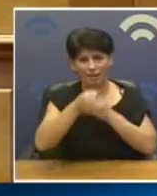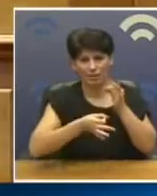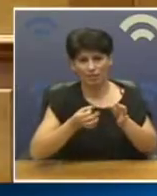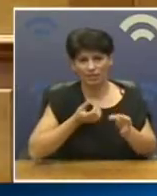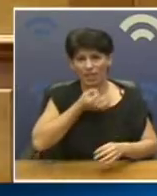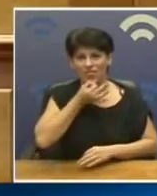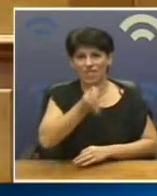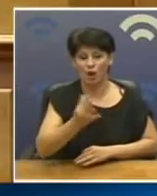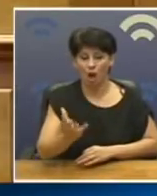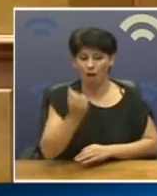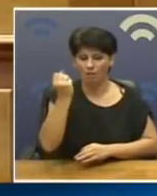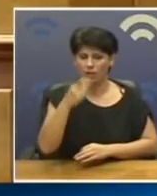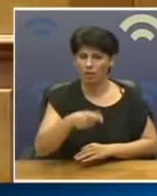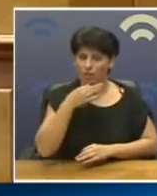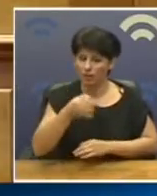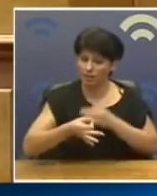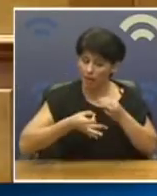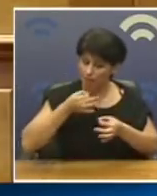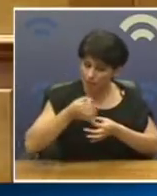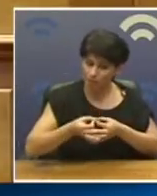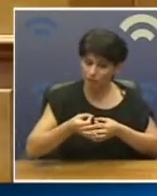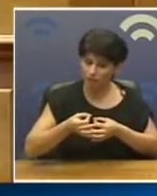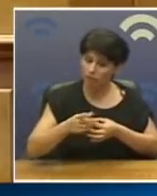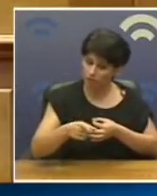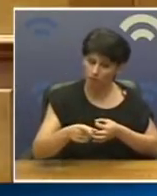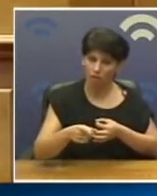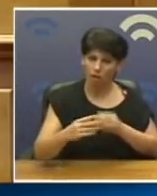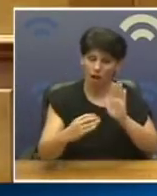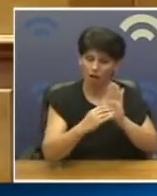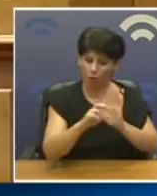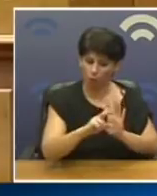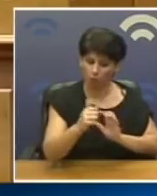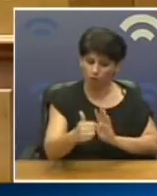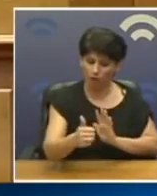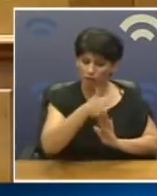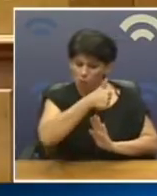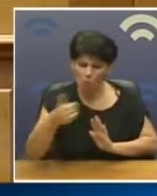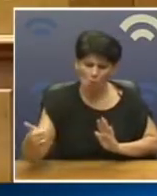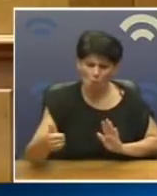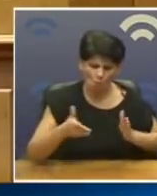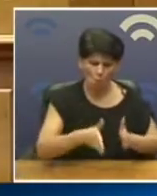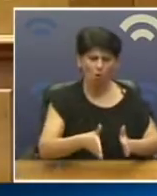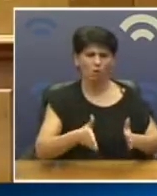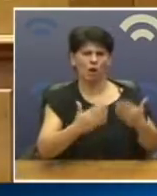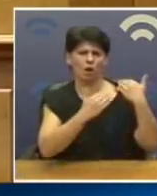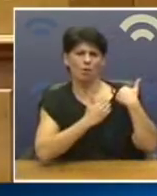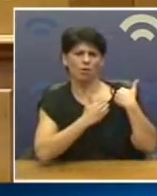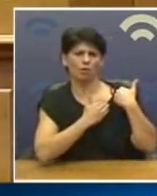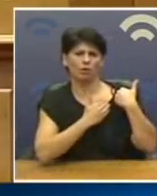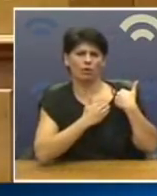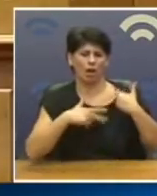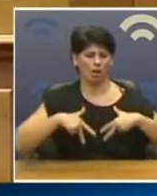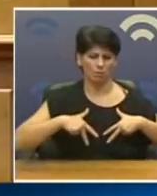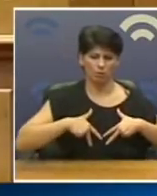την αυστηρότερη δηλαδή ερμηνευτική εκδοχή για την τέλεση εγκλημάτων κατά την άσκηση των υπουργικών καθηκόντων. Και το ερώτημα είναι γιατί.